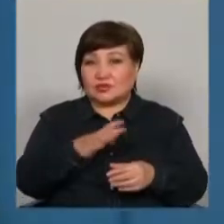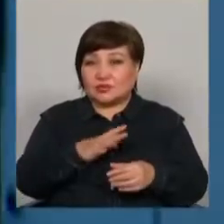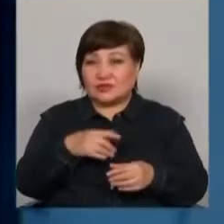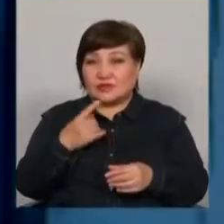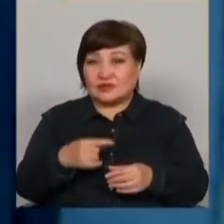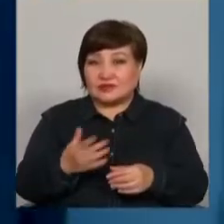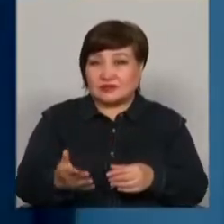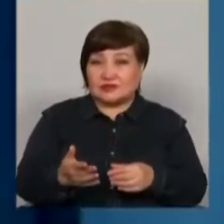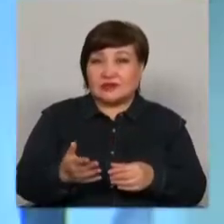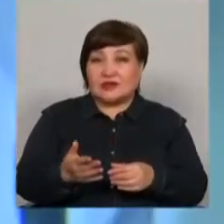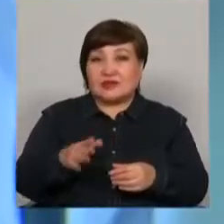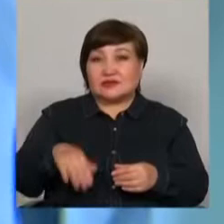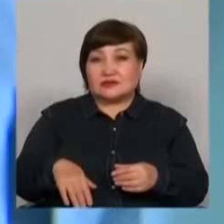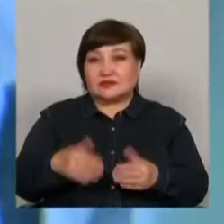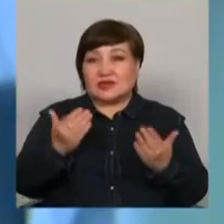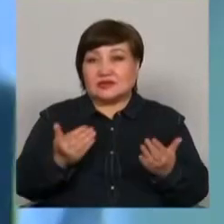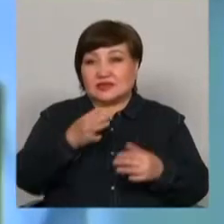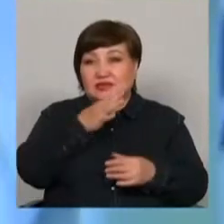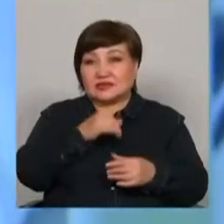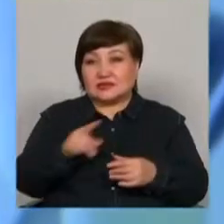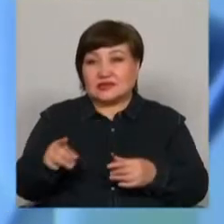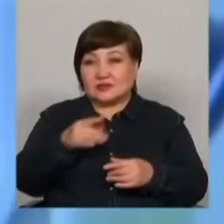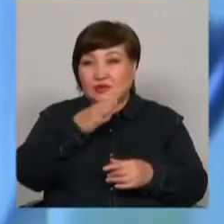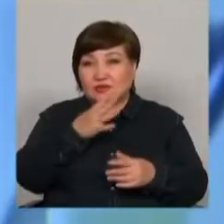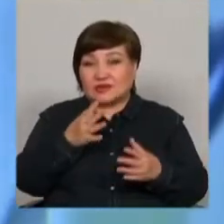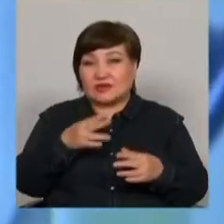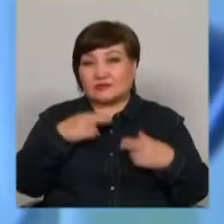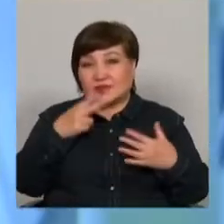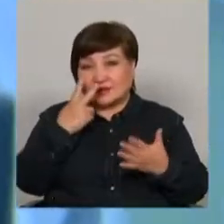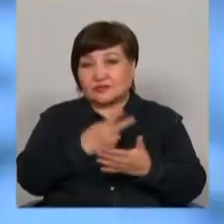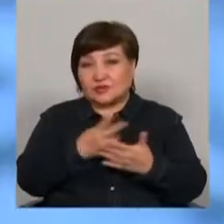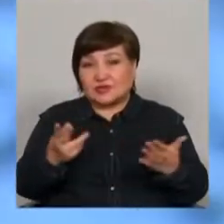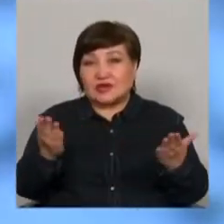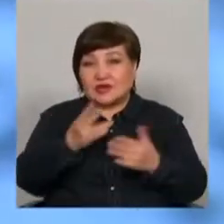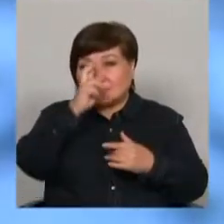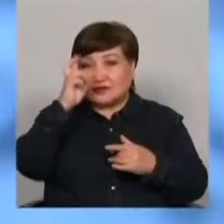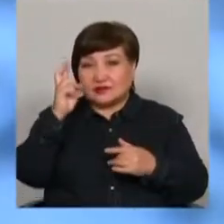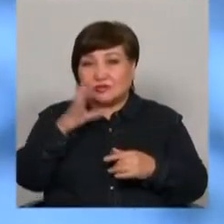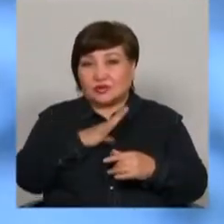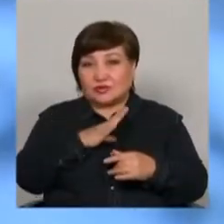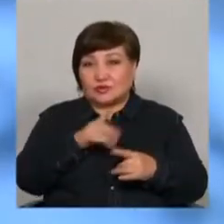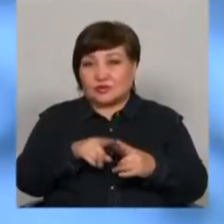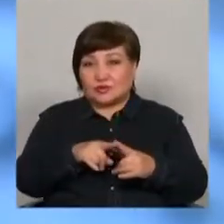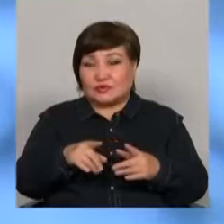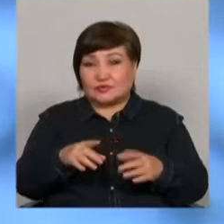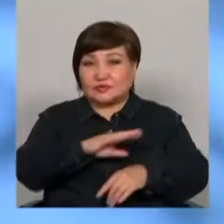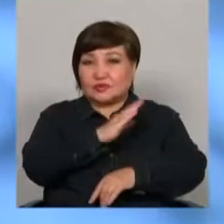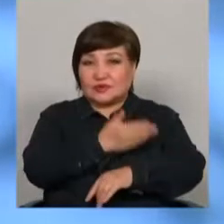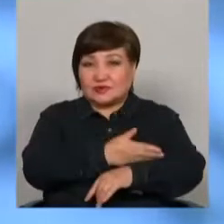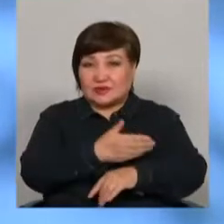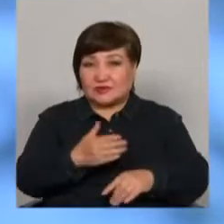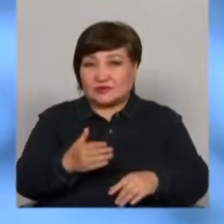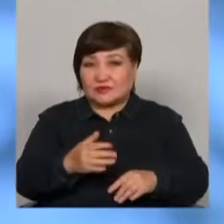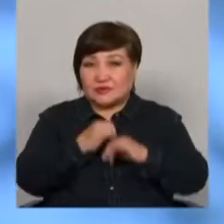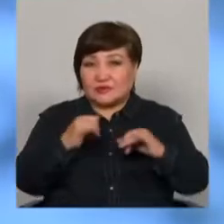кейін қазіргі кезде енді уақыт өте анықтап қарайтын болсақ, қай елдерде бұл сұмдық өршіді? Италияны